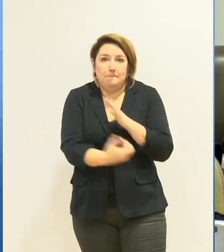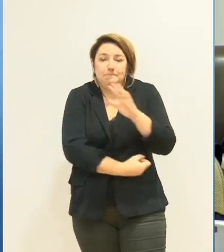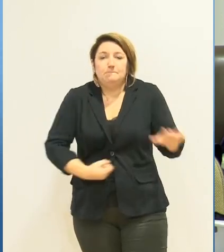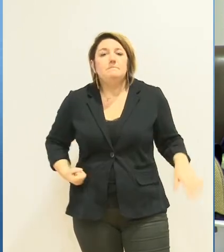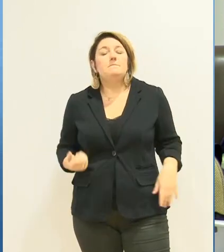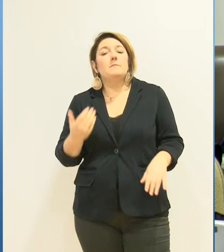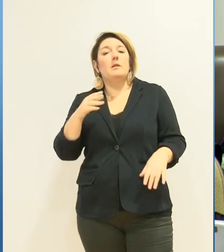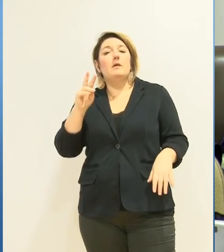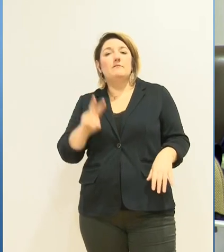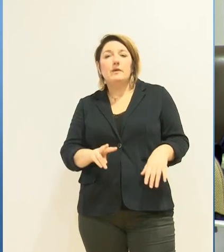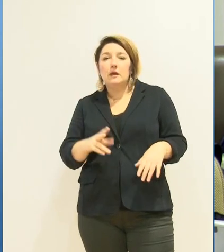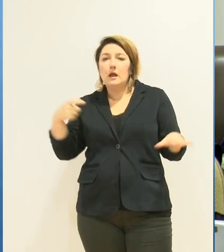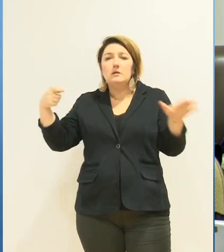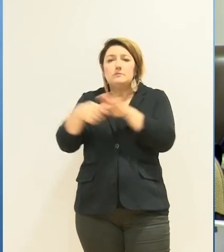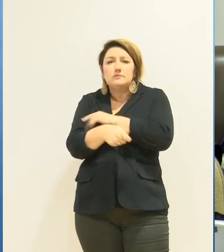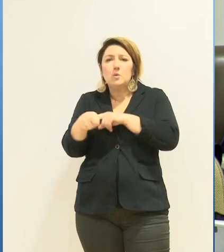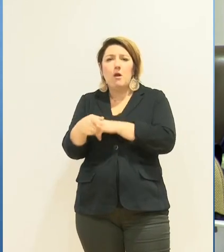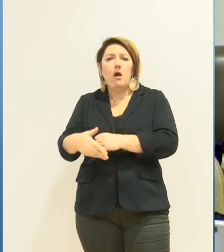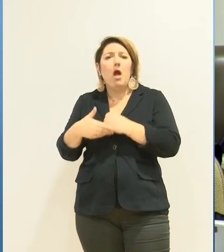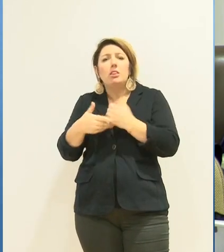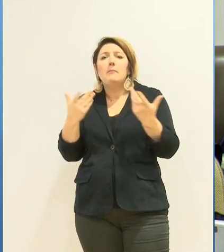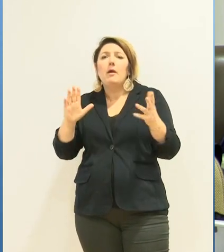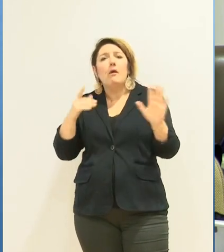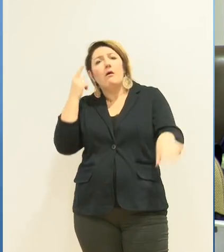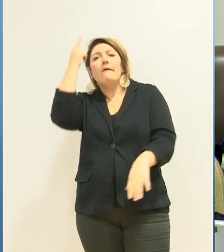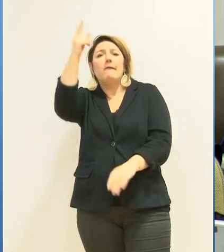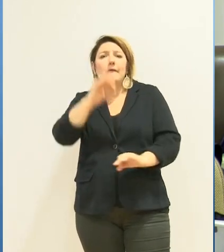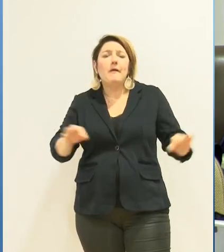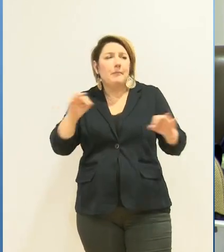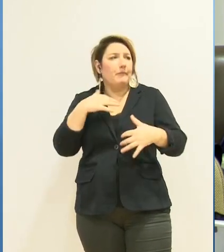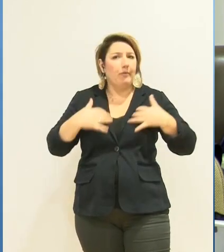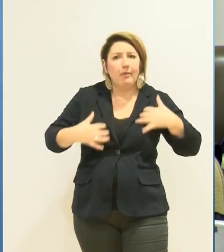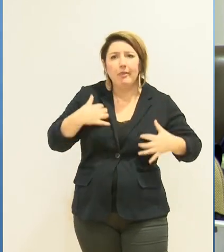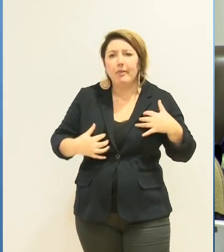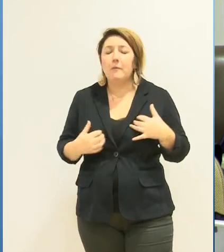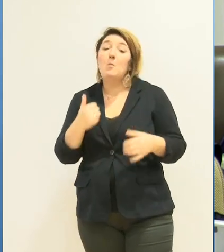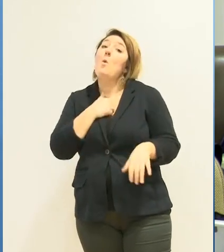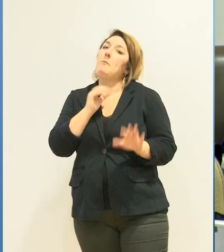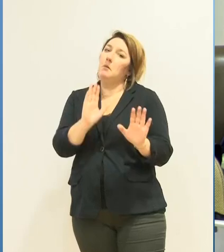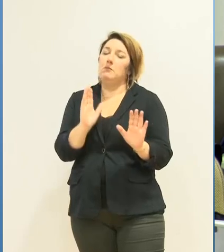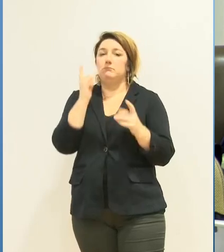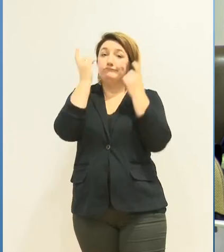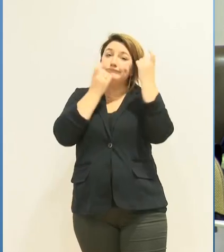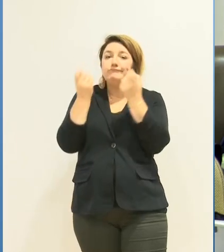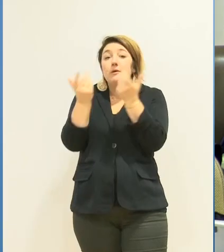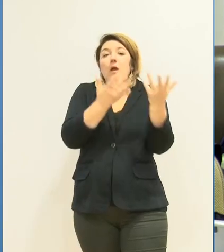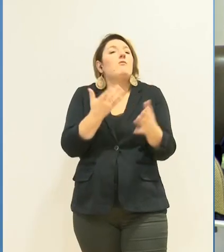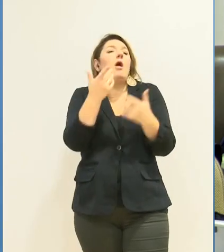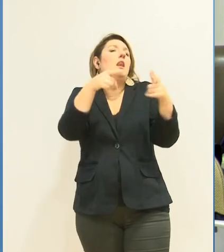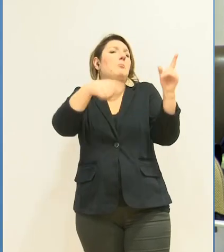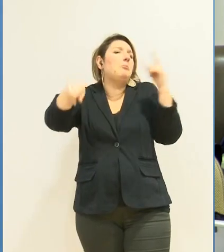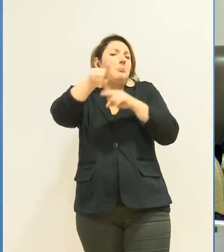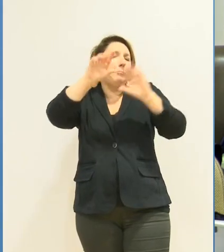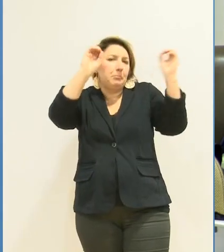qu'elle ne sera pas éternelle alors moi je me suis livré à une petite réflexion un petit calcul enfin prenez le mot qui vous convient